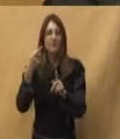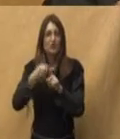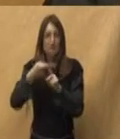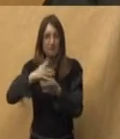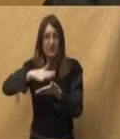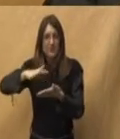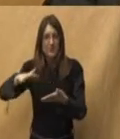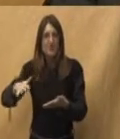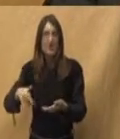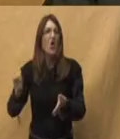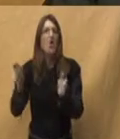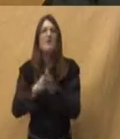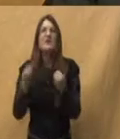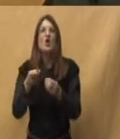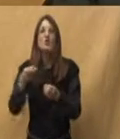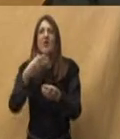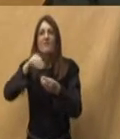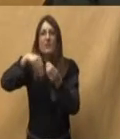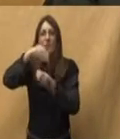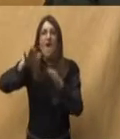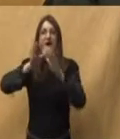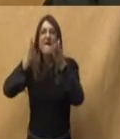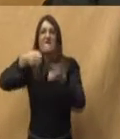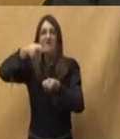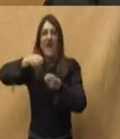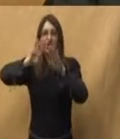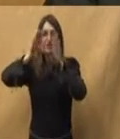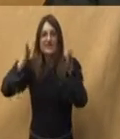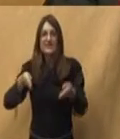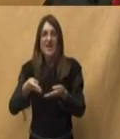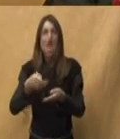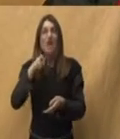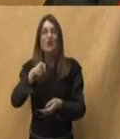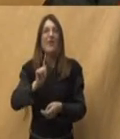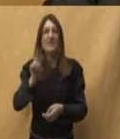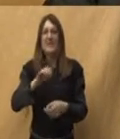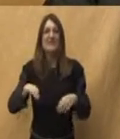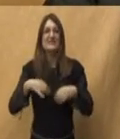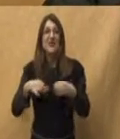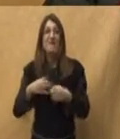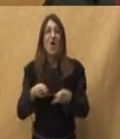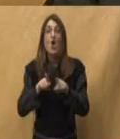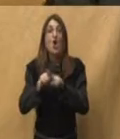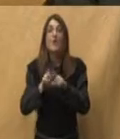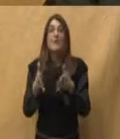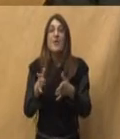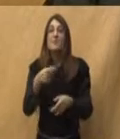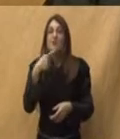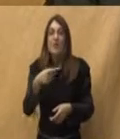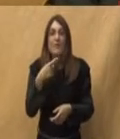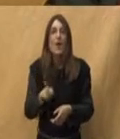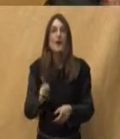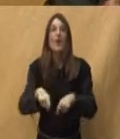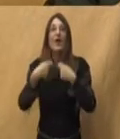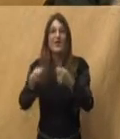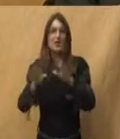čipsove, kupuje sve što je u celofanskoj vrećici, a to je sve jako, jako nezdravo. Roditelji nemaju utjecaja. Zato je najgora varijanta dati